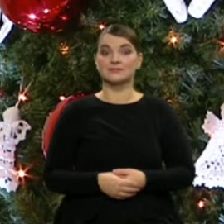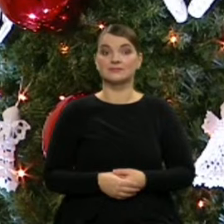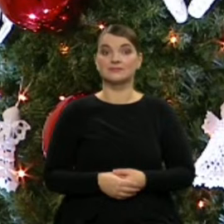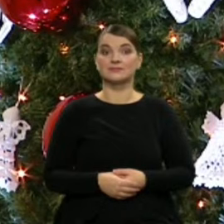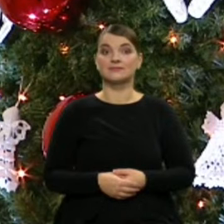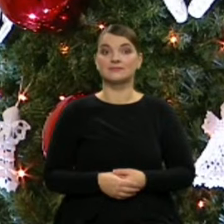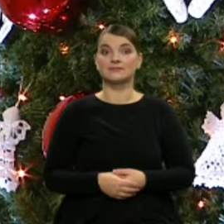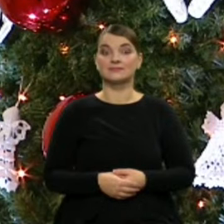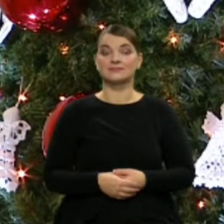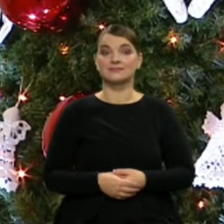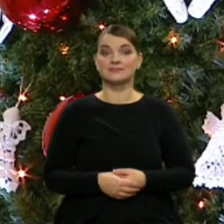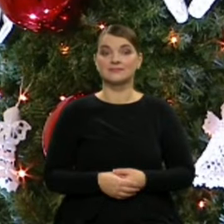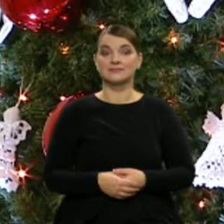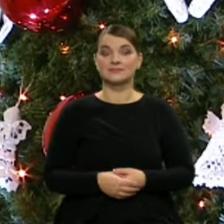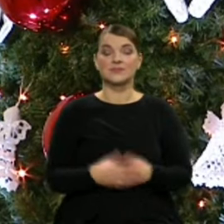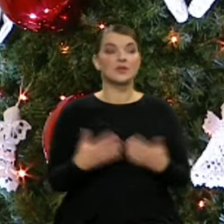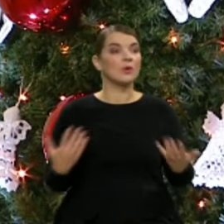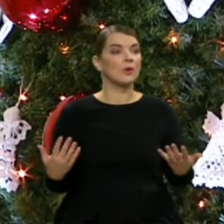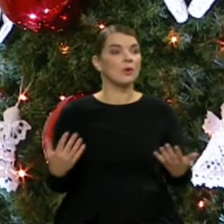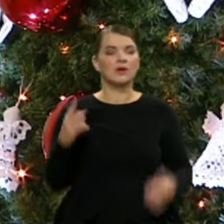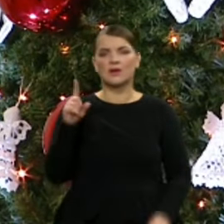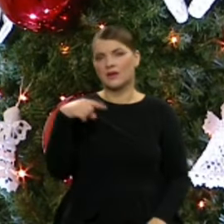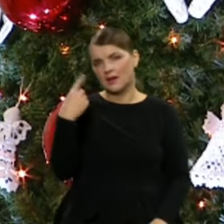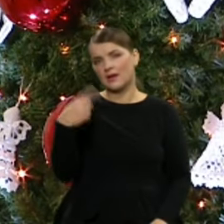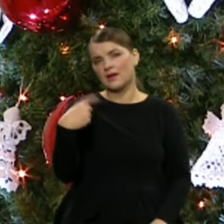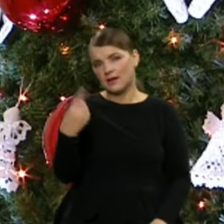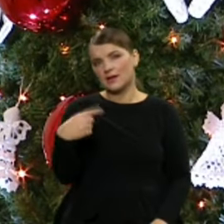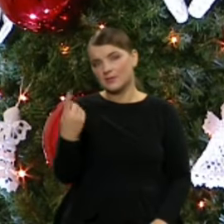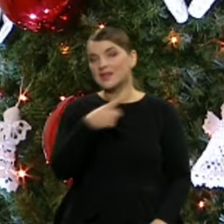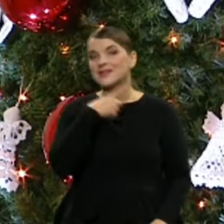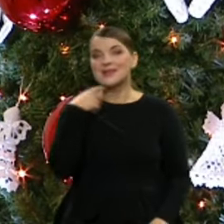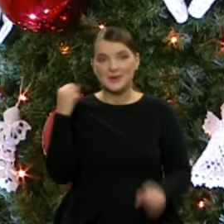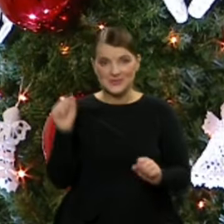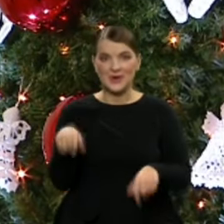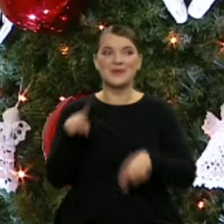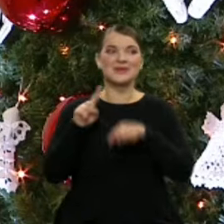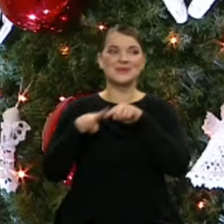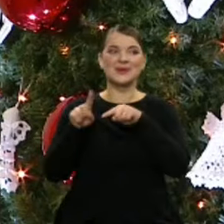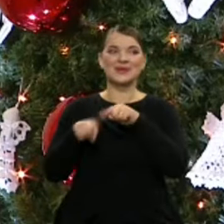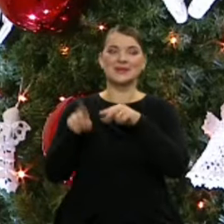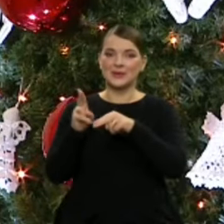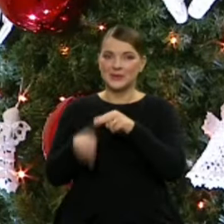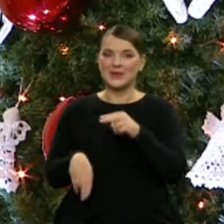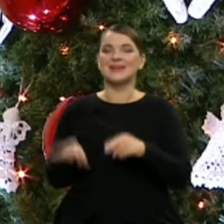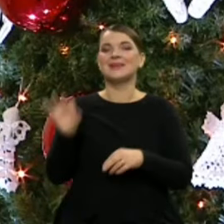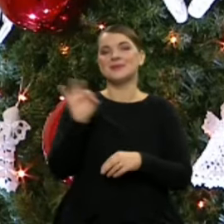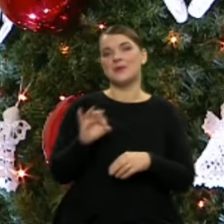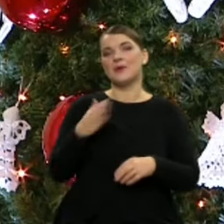O kalbėti aš galėčiau daug, bet pabaigti aš norėčiau savo žmoną.